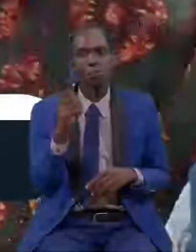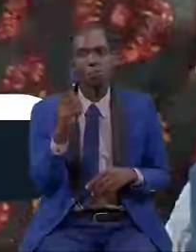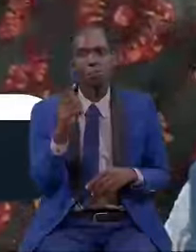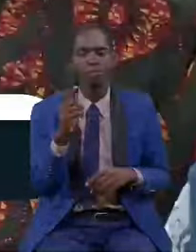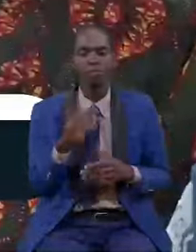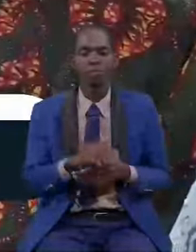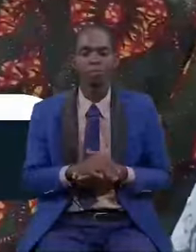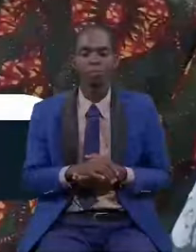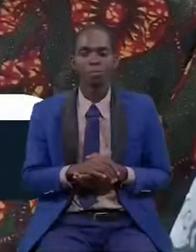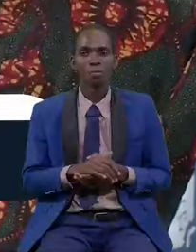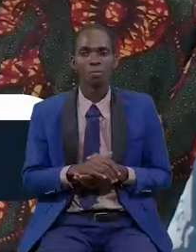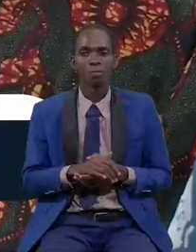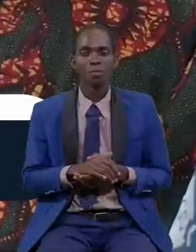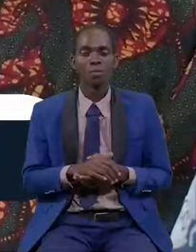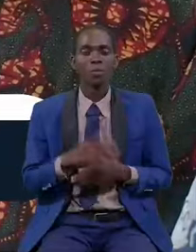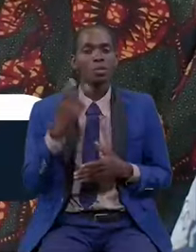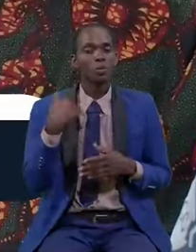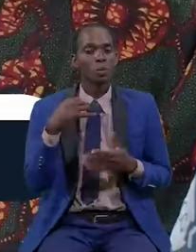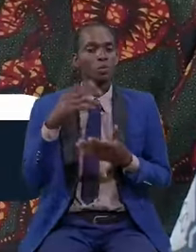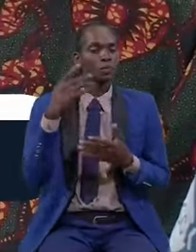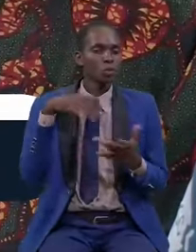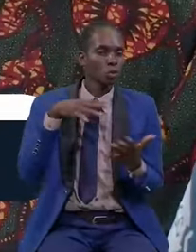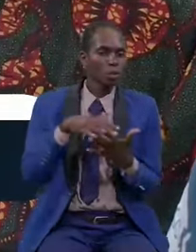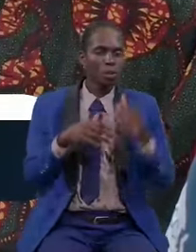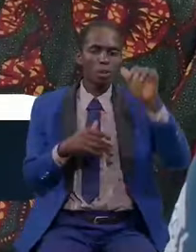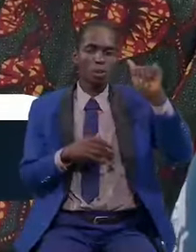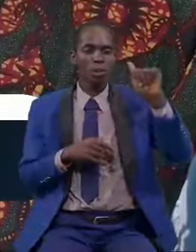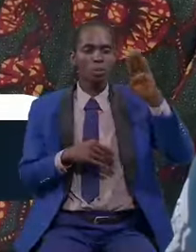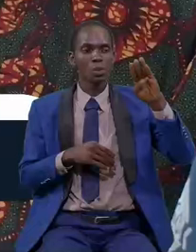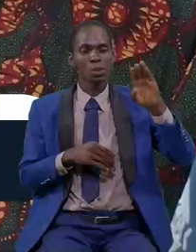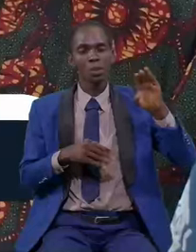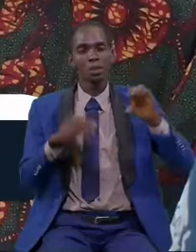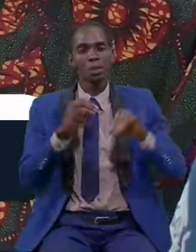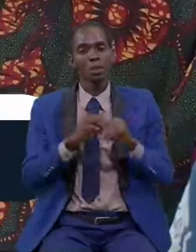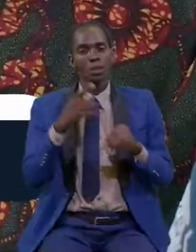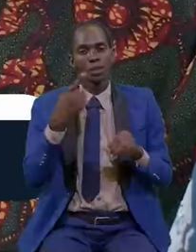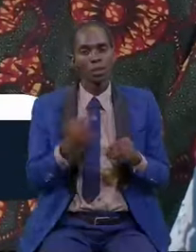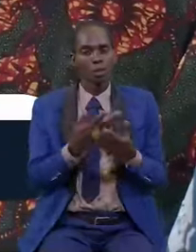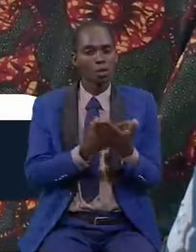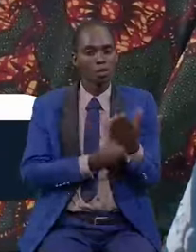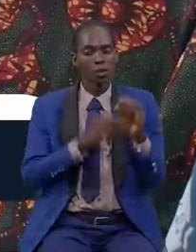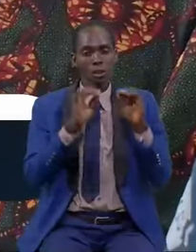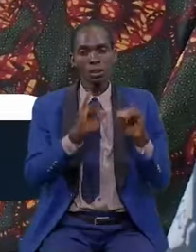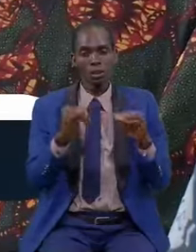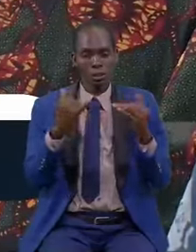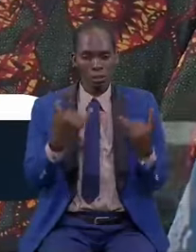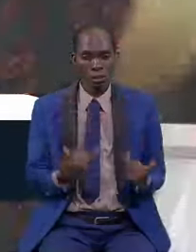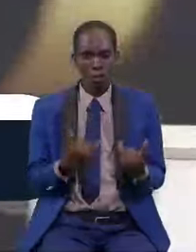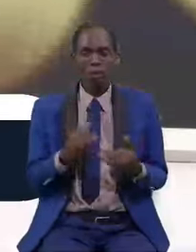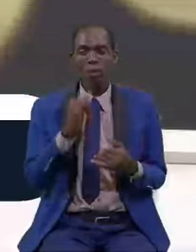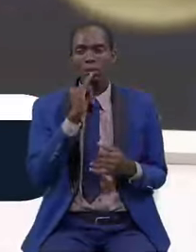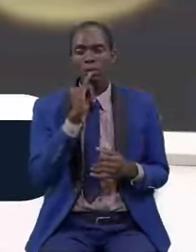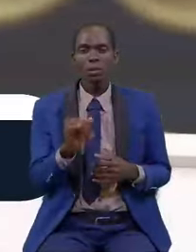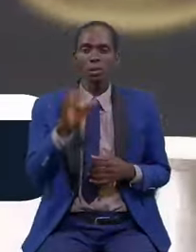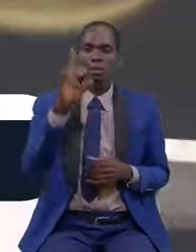Numéro 1, c'est D, numéro 2, c'est E et F. C'est comme l'alphabet, les lettres de l'alphabet. Il y a D,